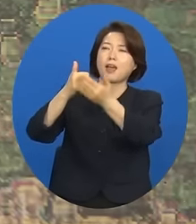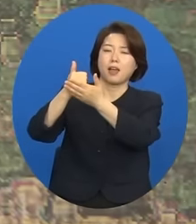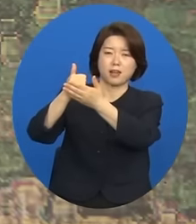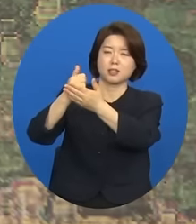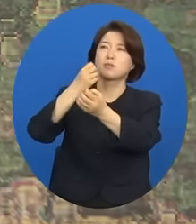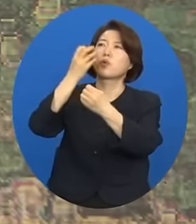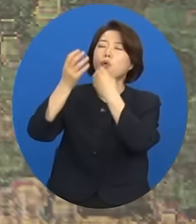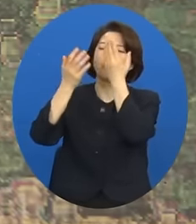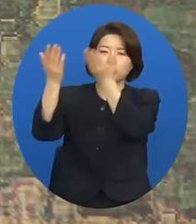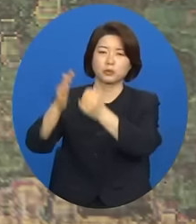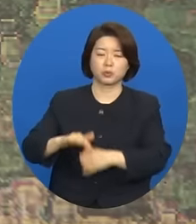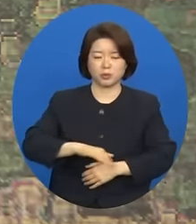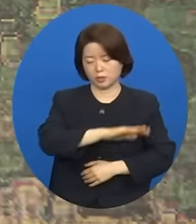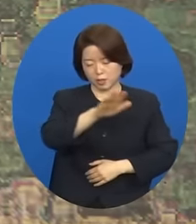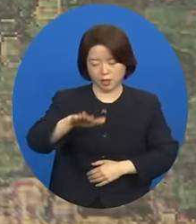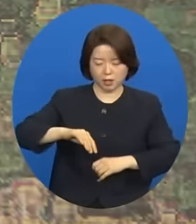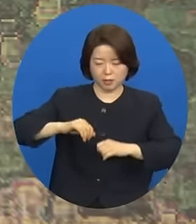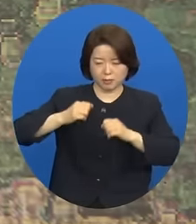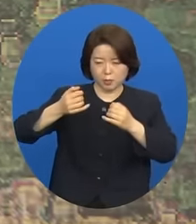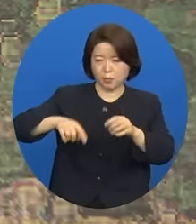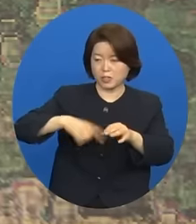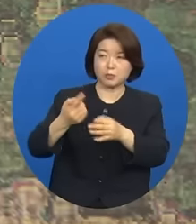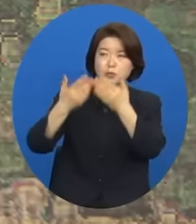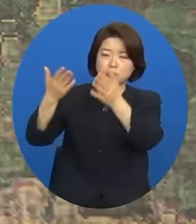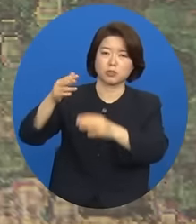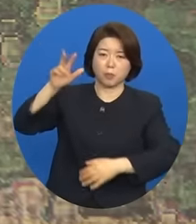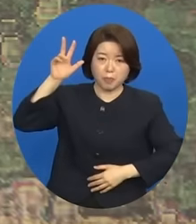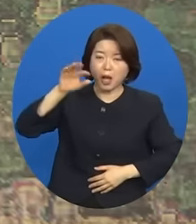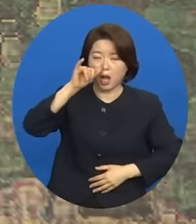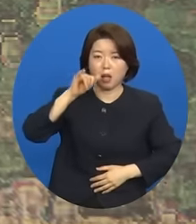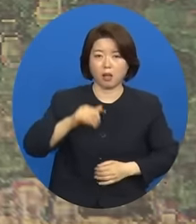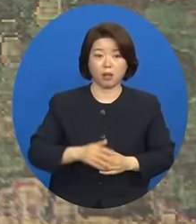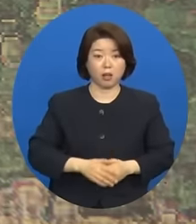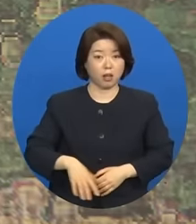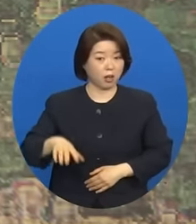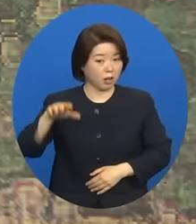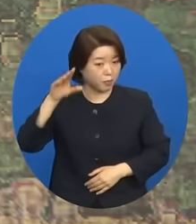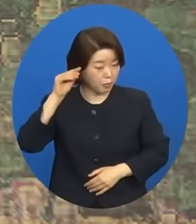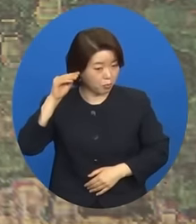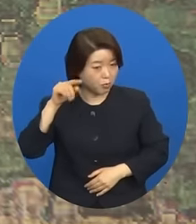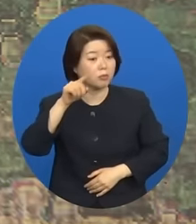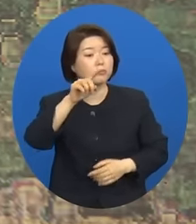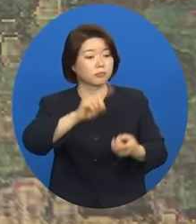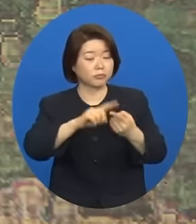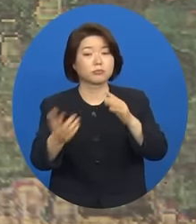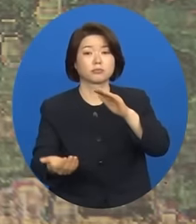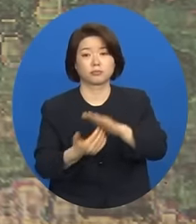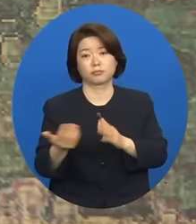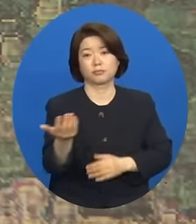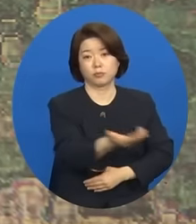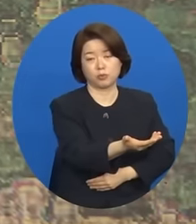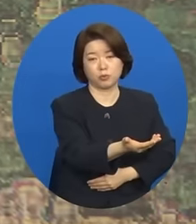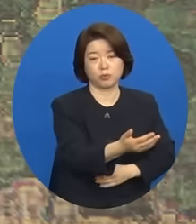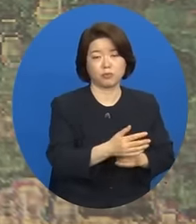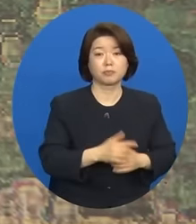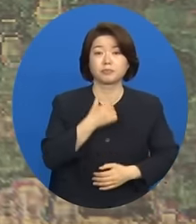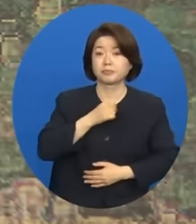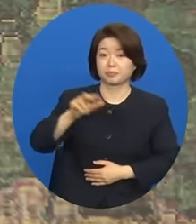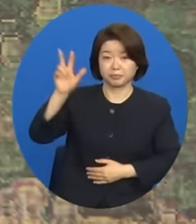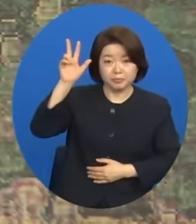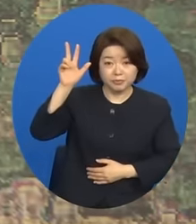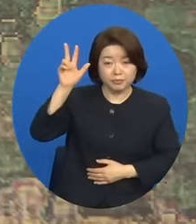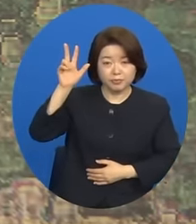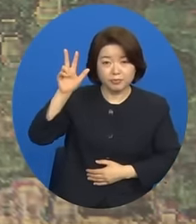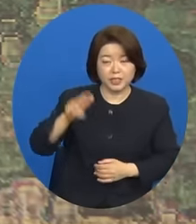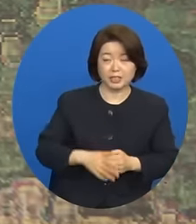이 모든 것을 지키겠습니다고 서원을 했어요. 정말 하나님 그걸 들으시고 그대로 다 해주셨습니다. 여러분 서원이라는 게요